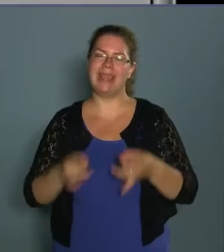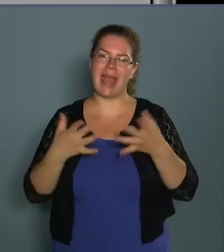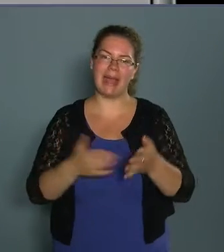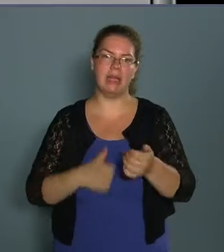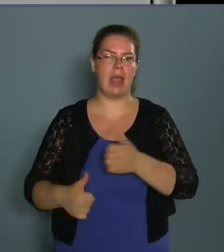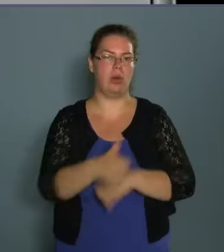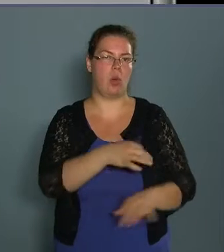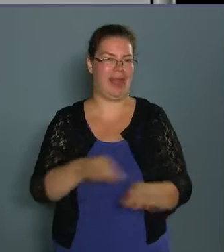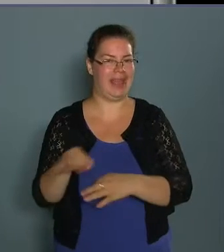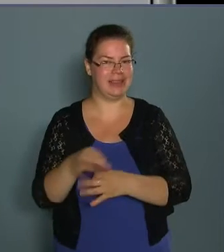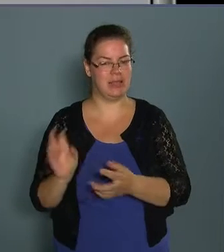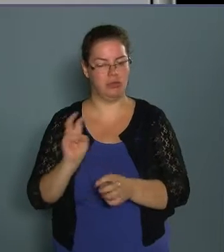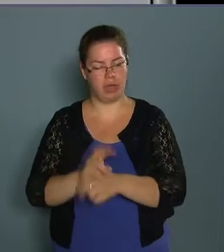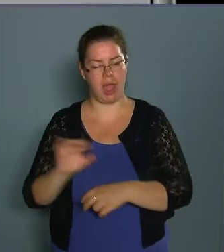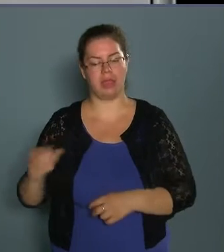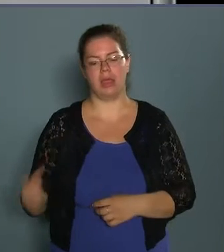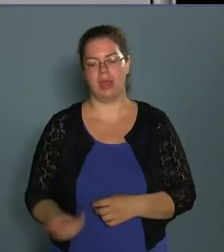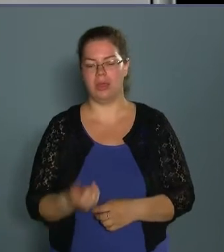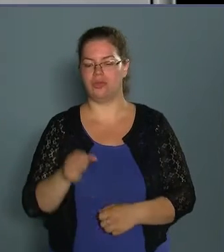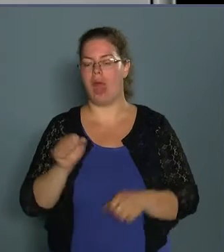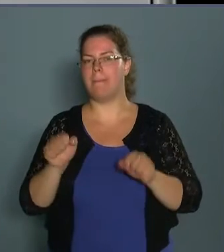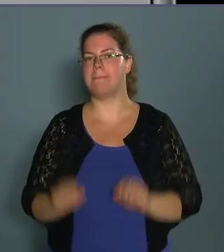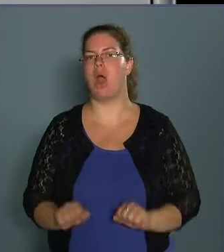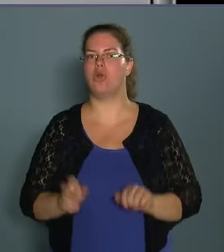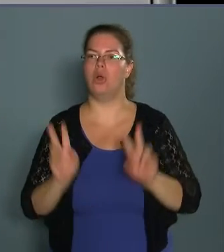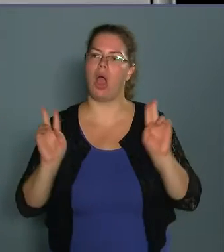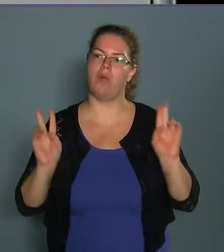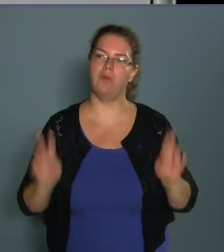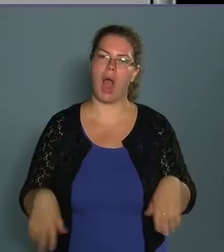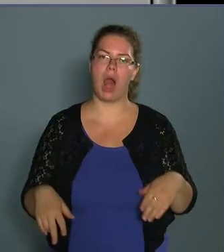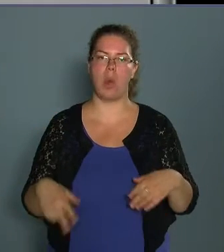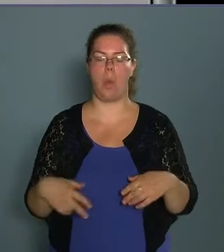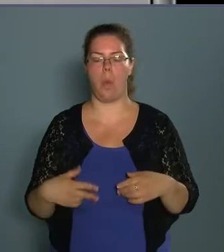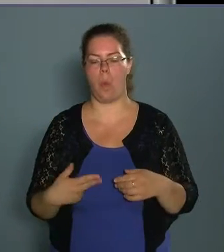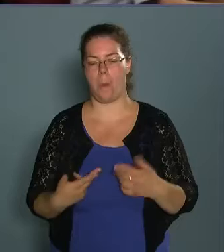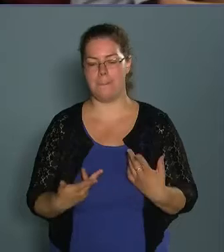engedély előkészítéséhez és a bankokkal való